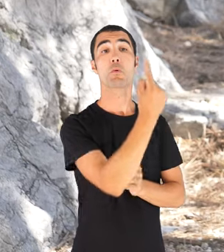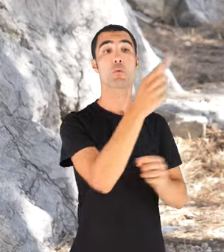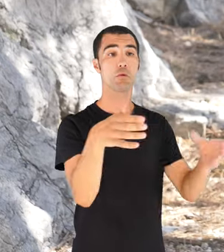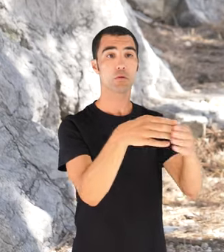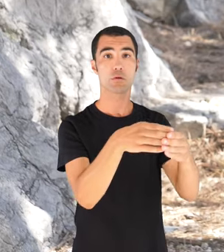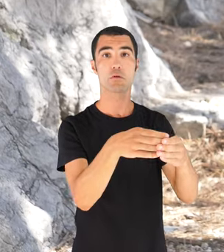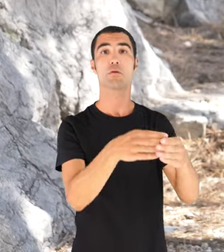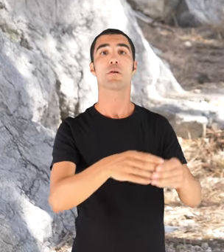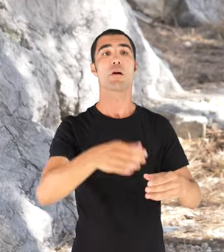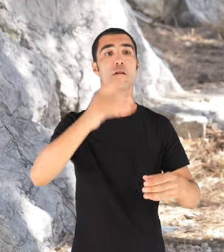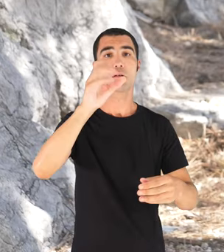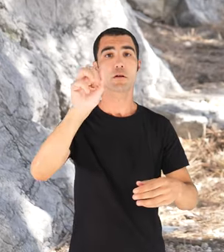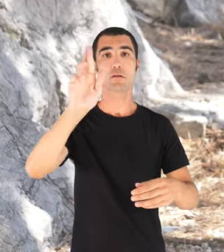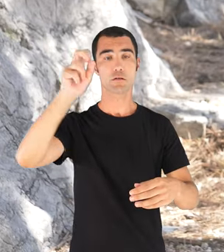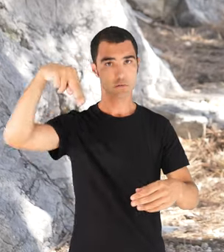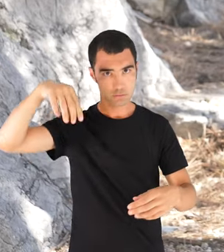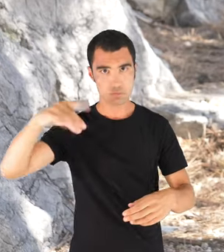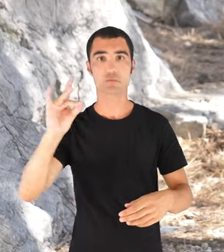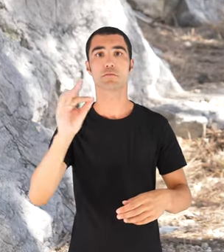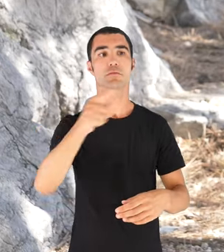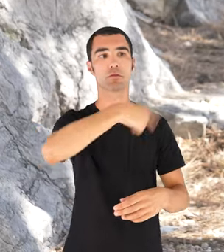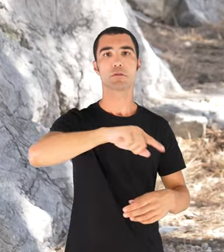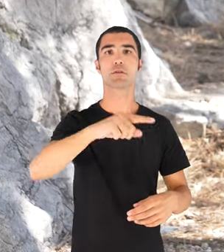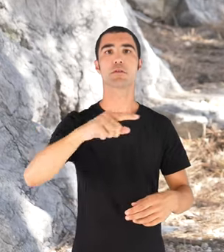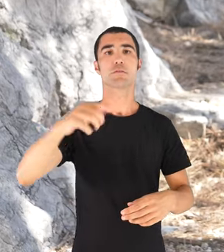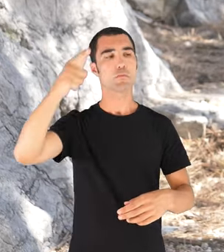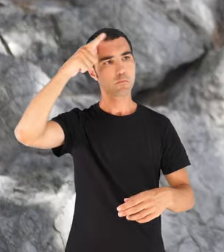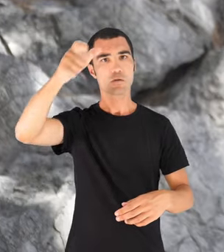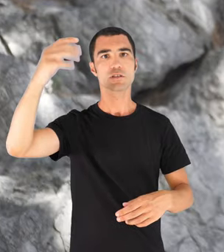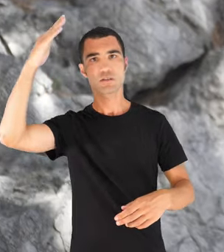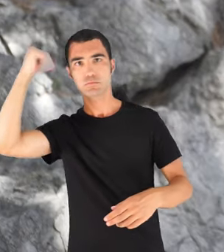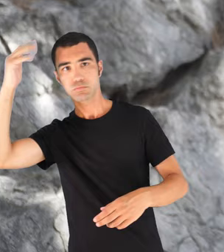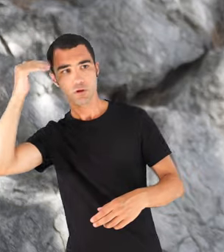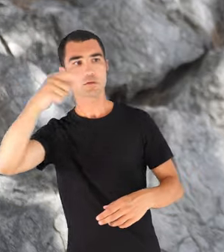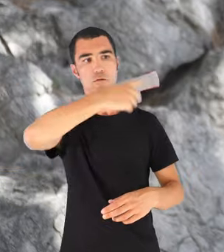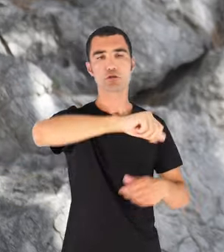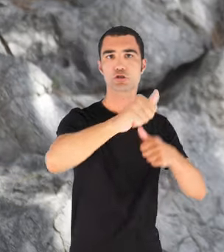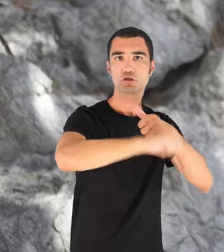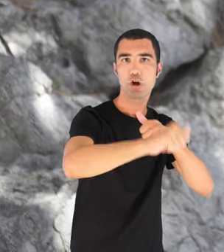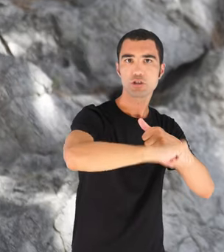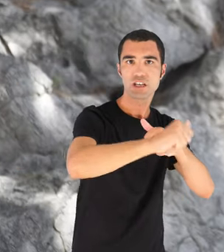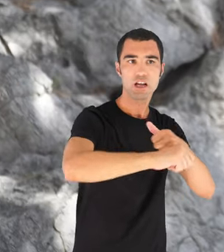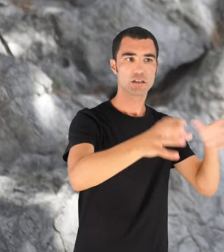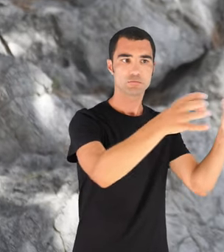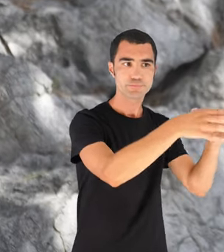que són d'Enencs, l'altre que és d'Espolari, els altres de Sóller,